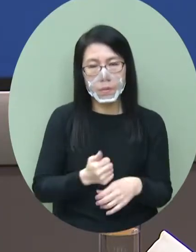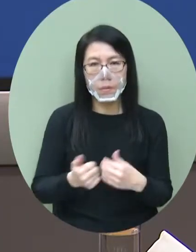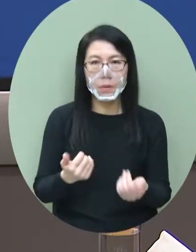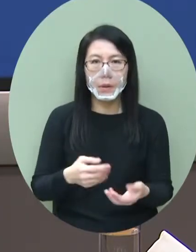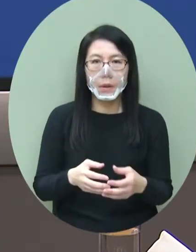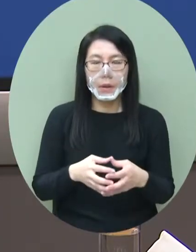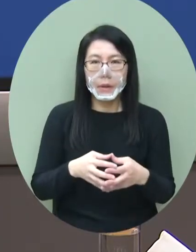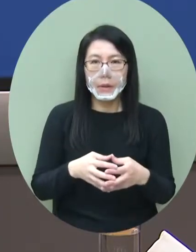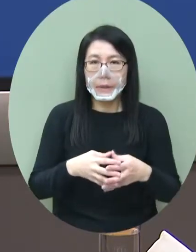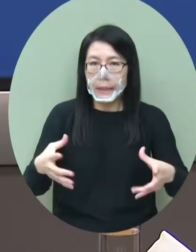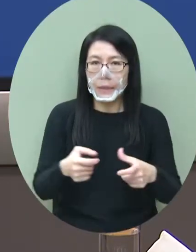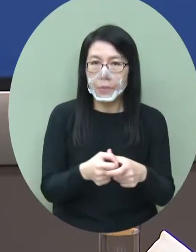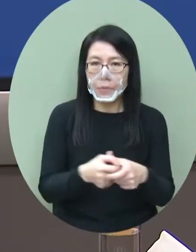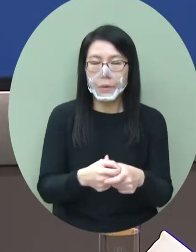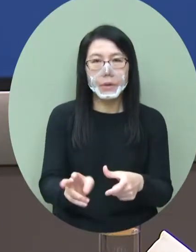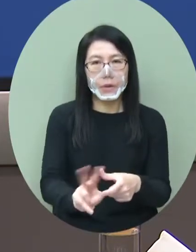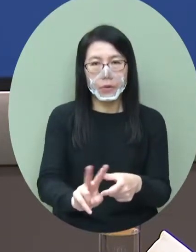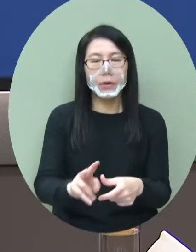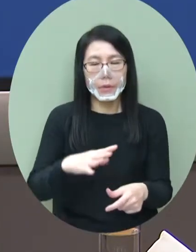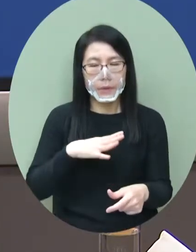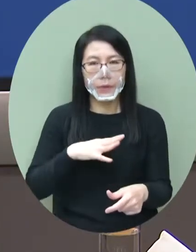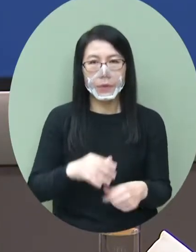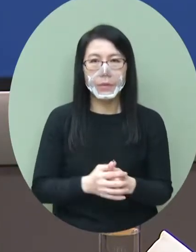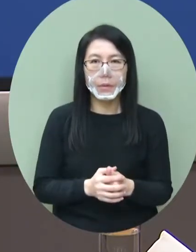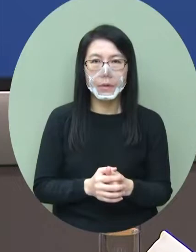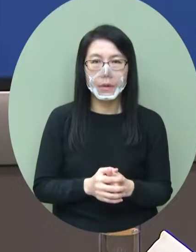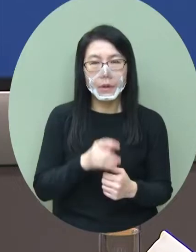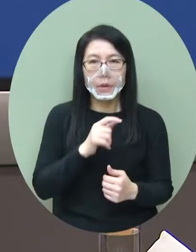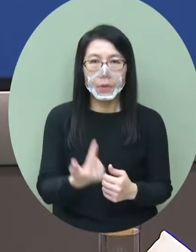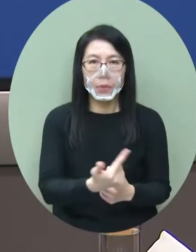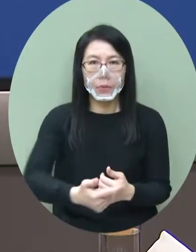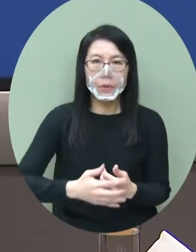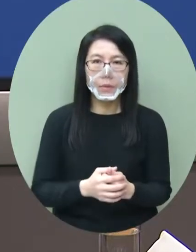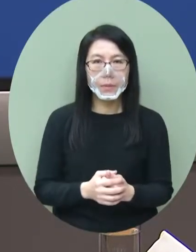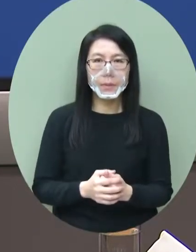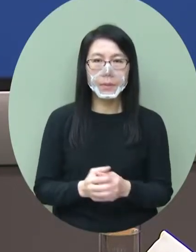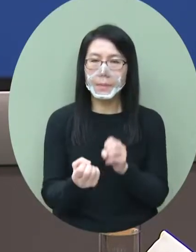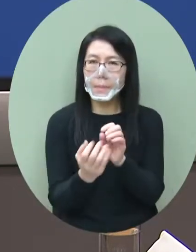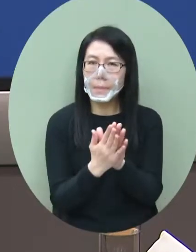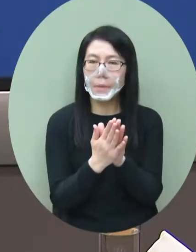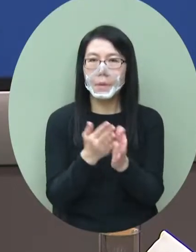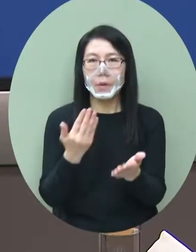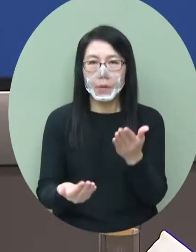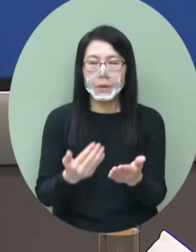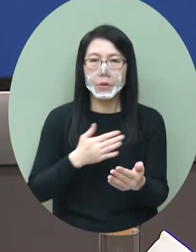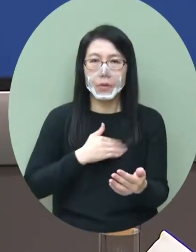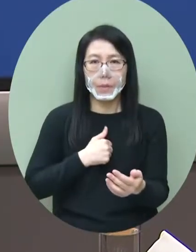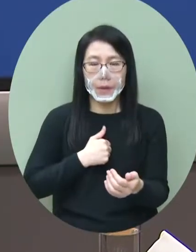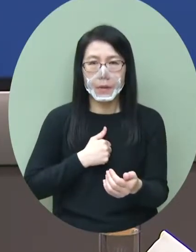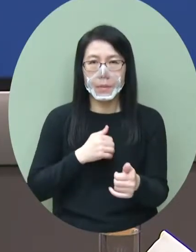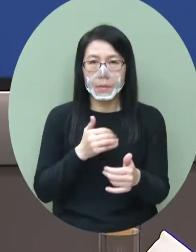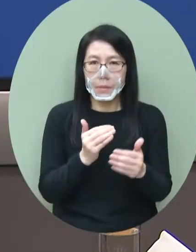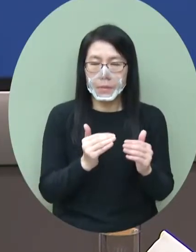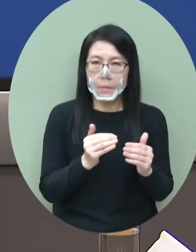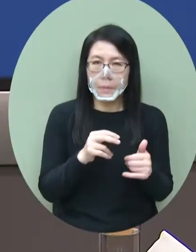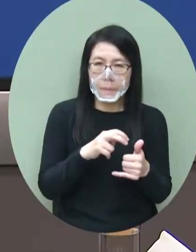现了有更多的已经感染或者是在检疫的这个员工可以复工。那么可以